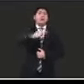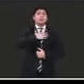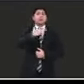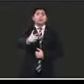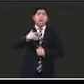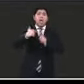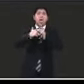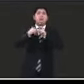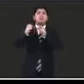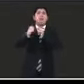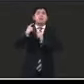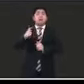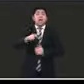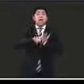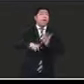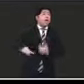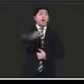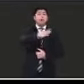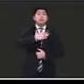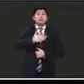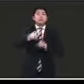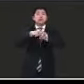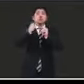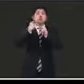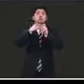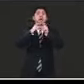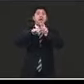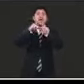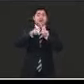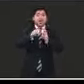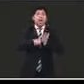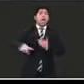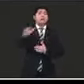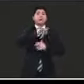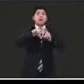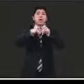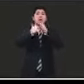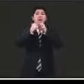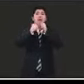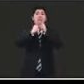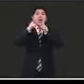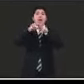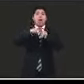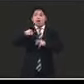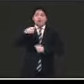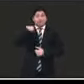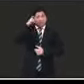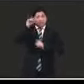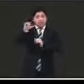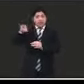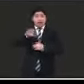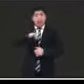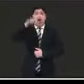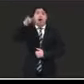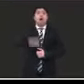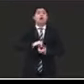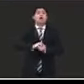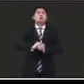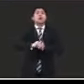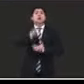ehlibeyti hepimizin Hüseyin'i hepimizin kerbelası anlayışıyla Hak dostlarının